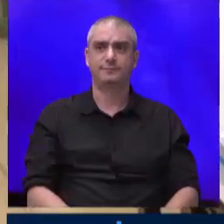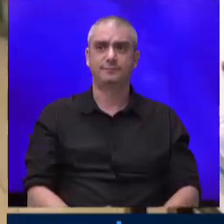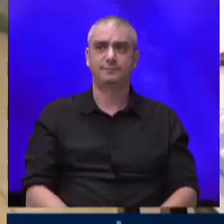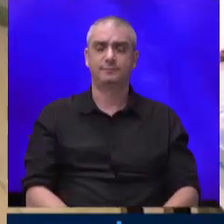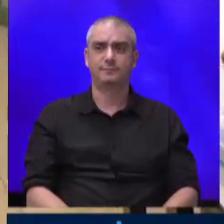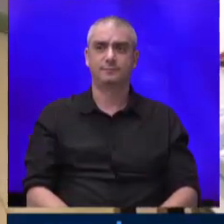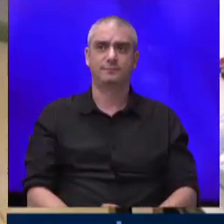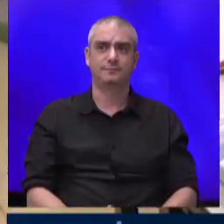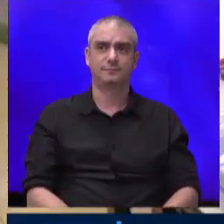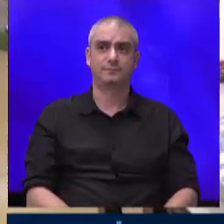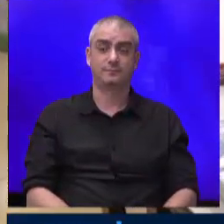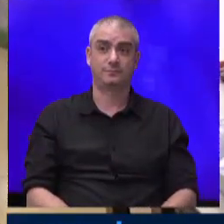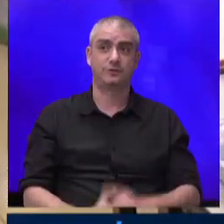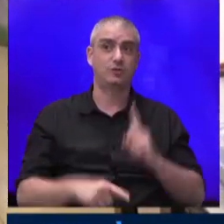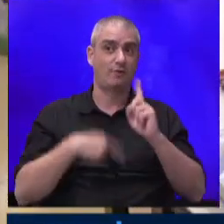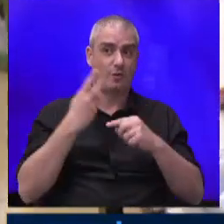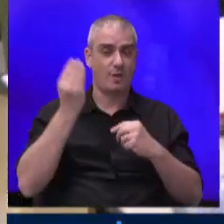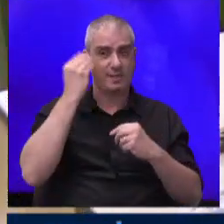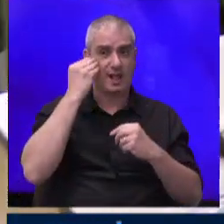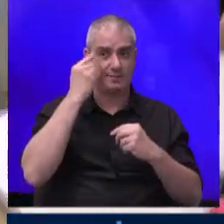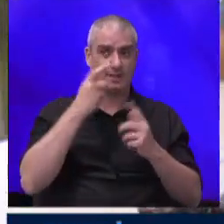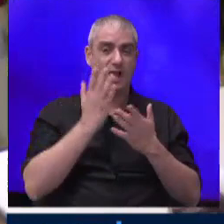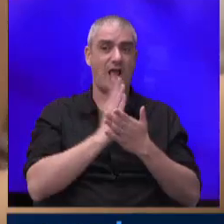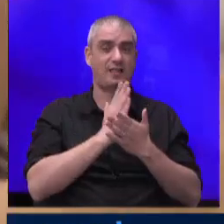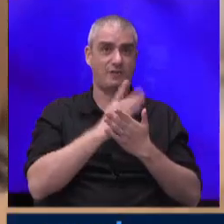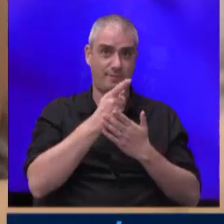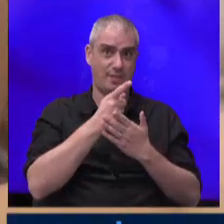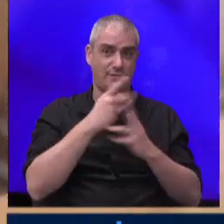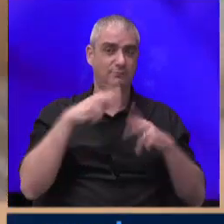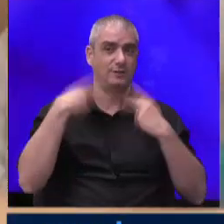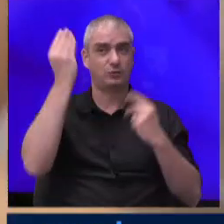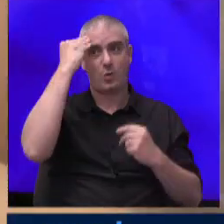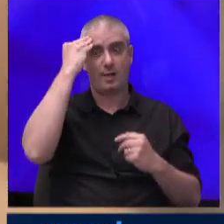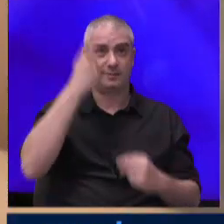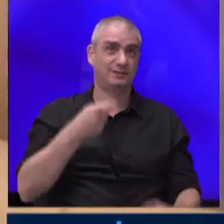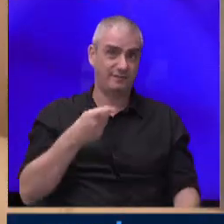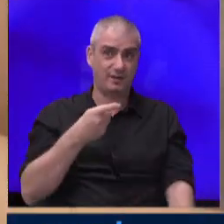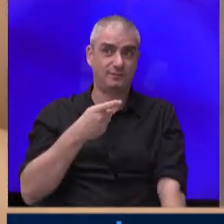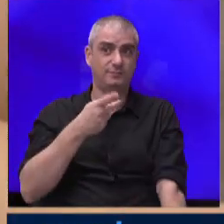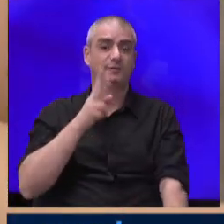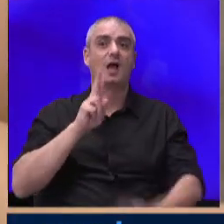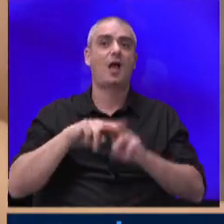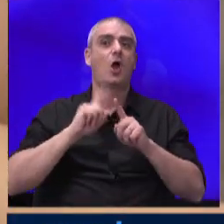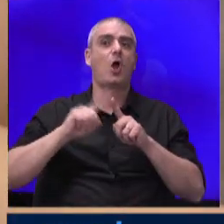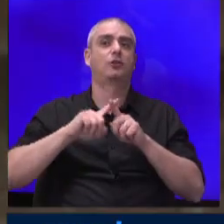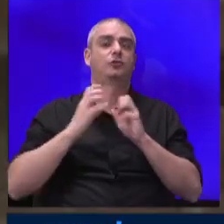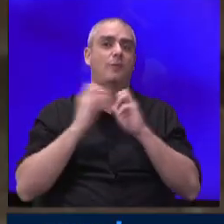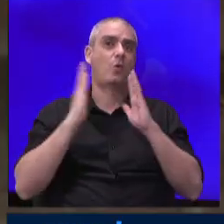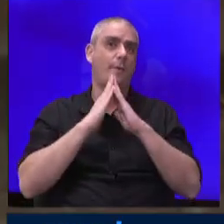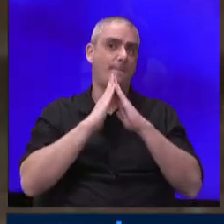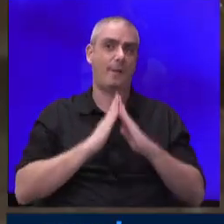בשבוע הבא יחזרו תלמידי חטיבות הביניים לבתי הספר אחרי חודשים ארוכים בבית. אנחנו אמורים